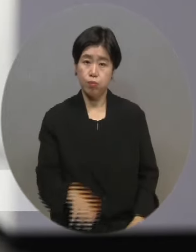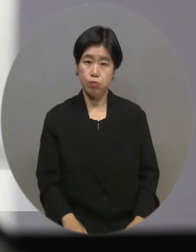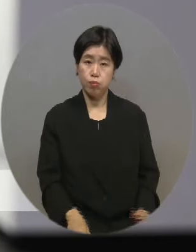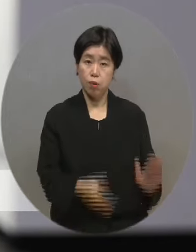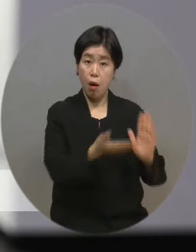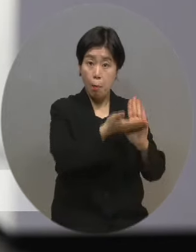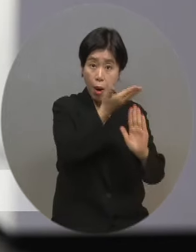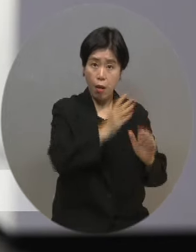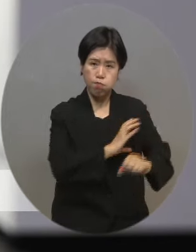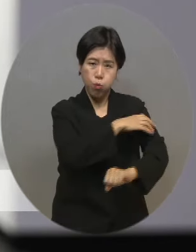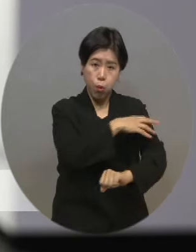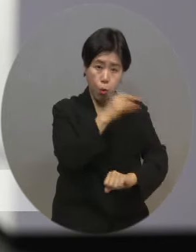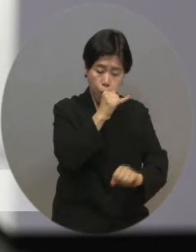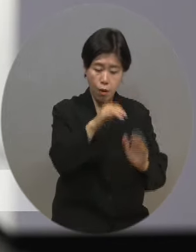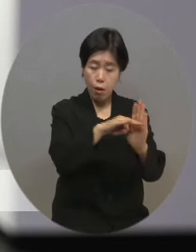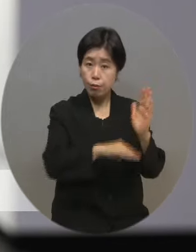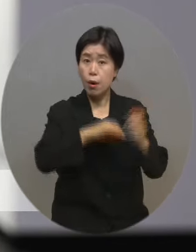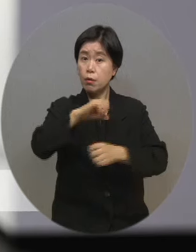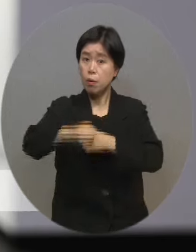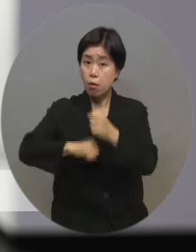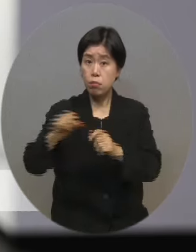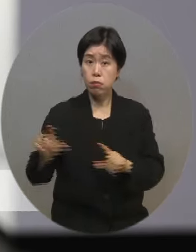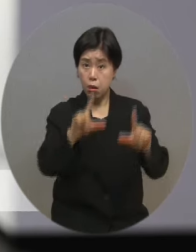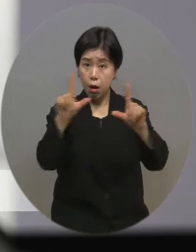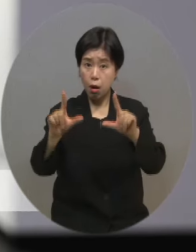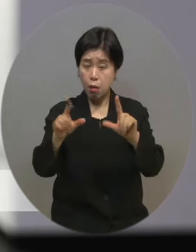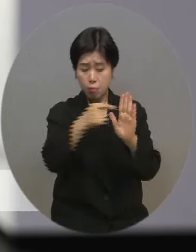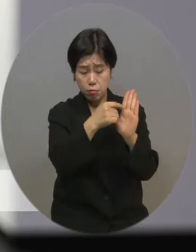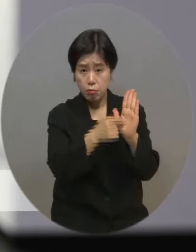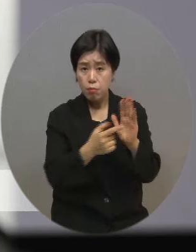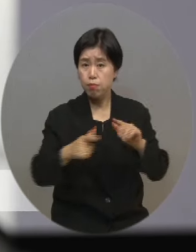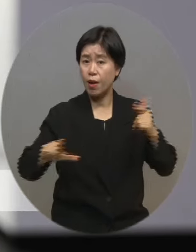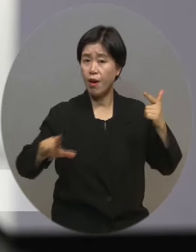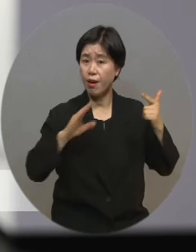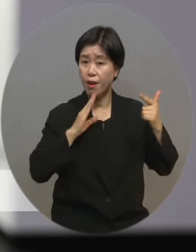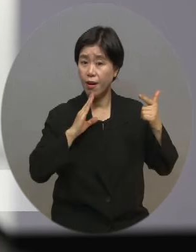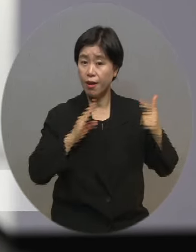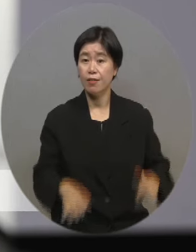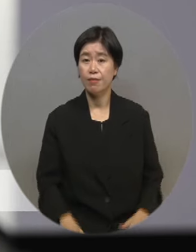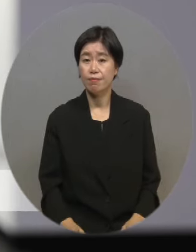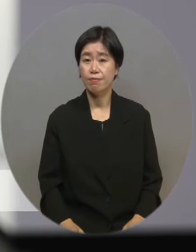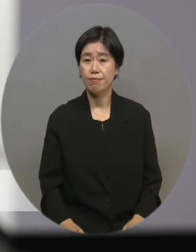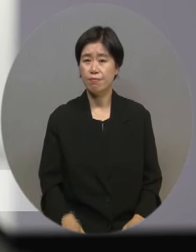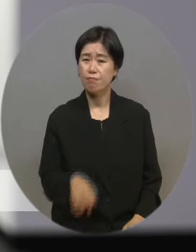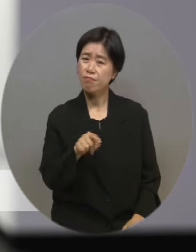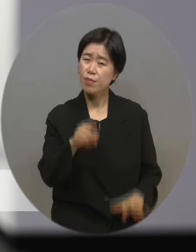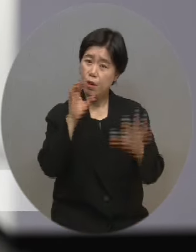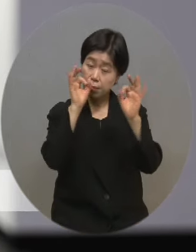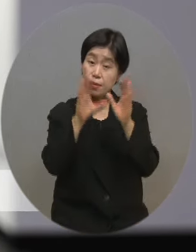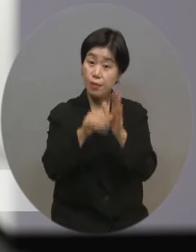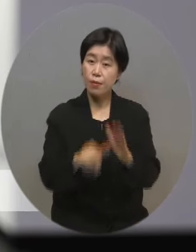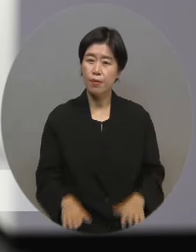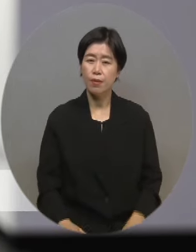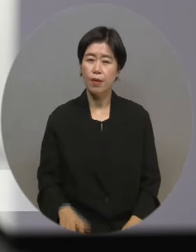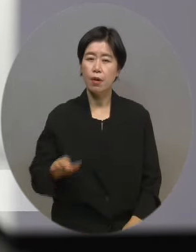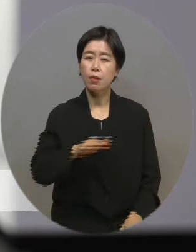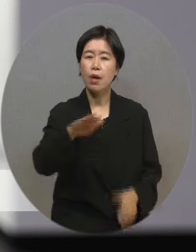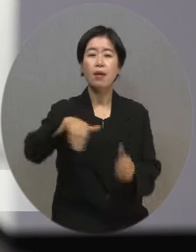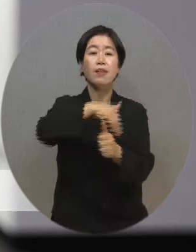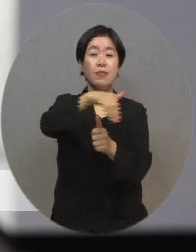독재고 한쪽은 자유로운 삶을 살고 있고 상반되는 삶을 살고 있잖아요. 이런 것들을 좀